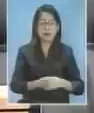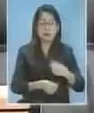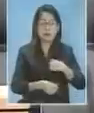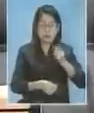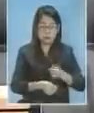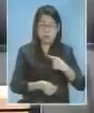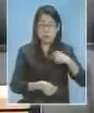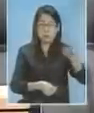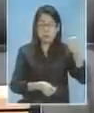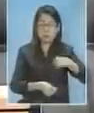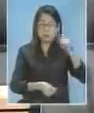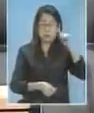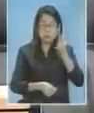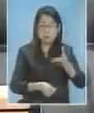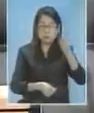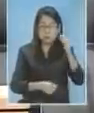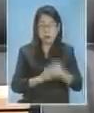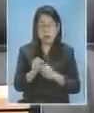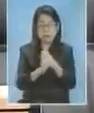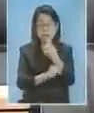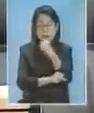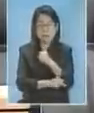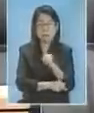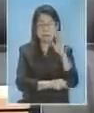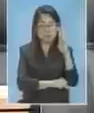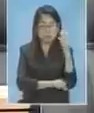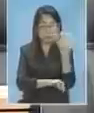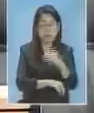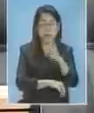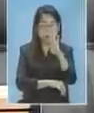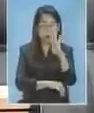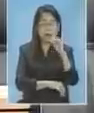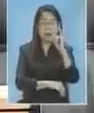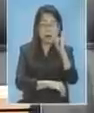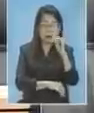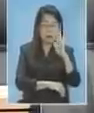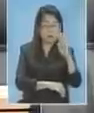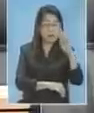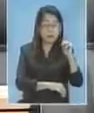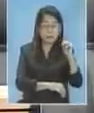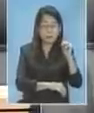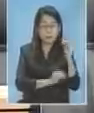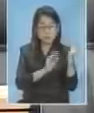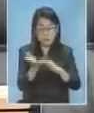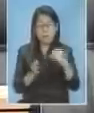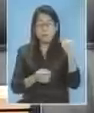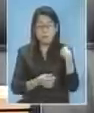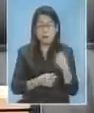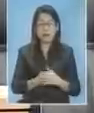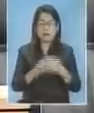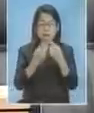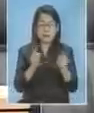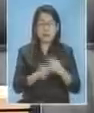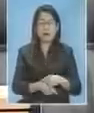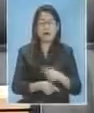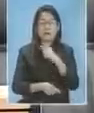IBM เนี่ยเมื่อ10กว่าปีที่แล้วล้มละลายครับแล้วก็ใช้การลงทุนด้านการพัฒนาเทคโนโ